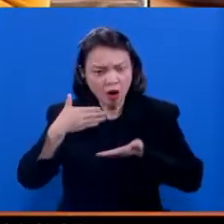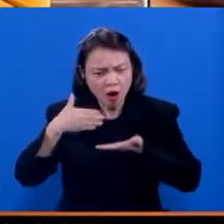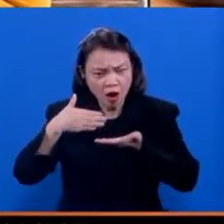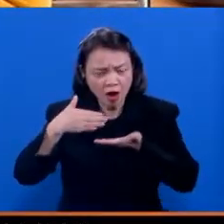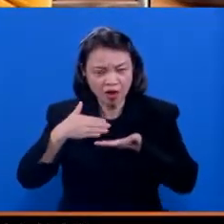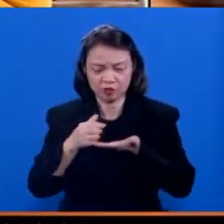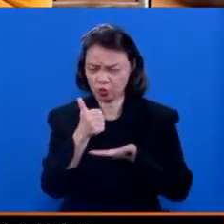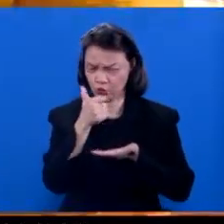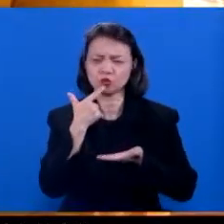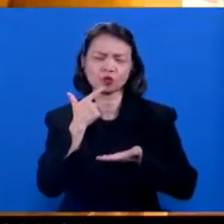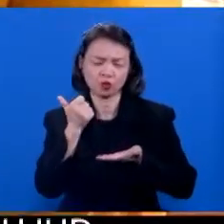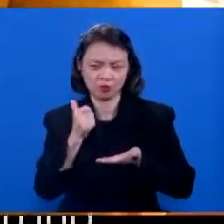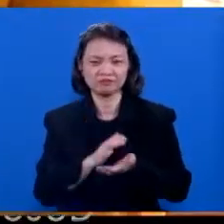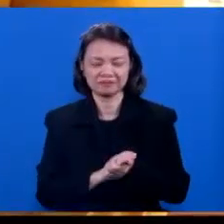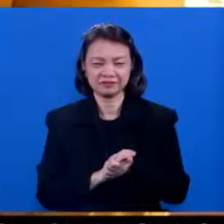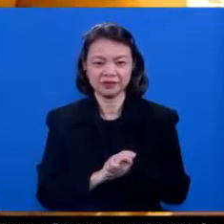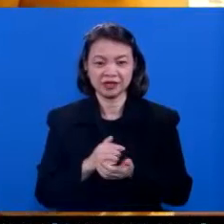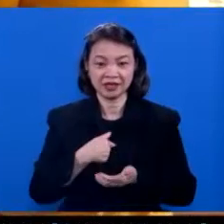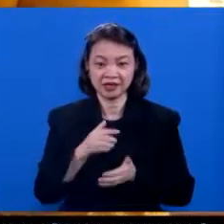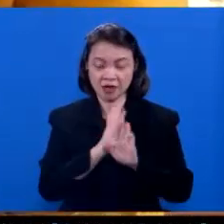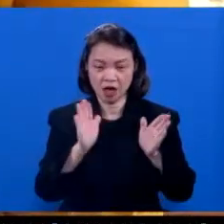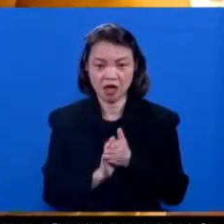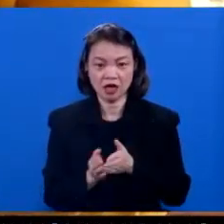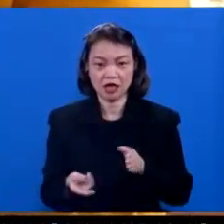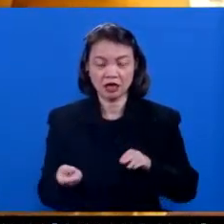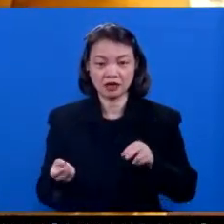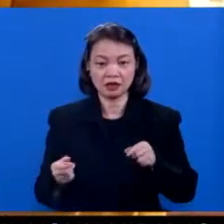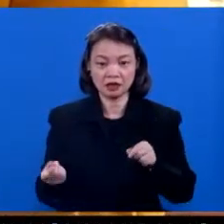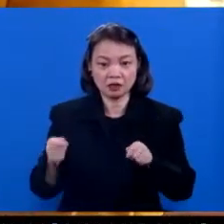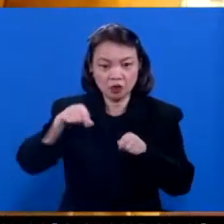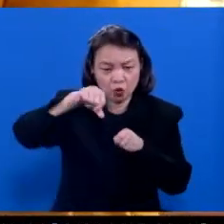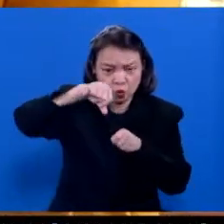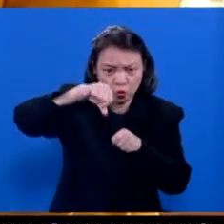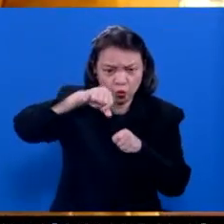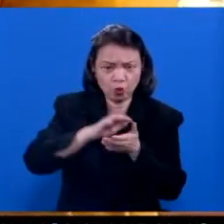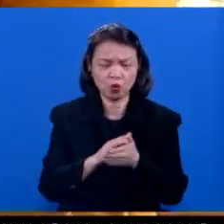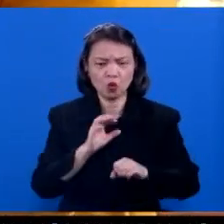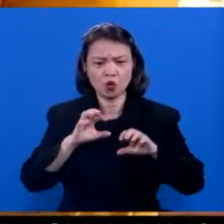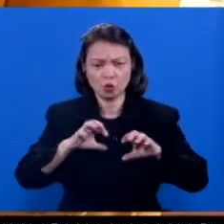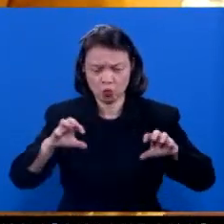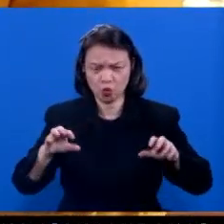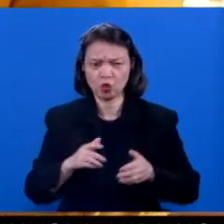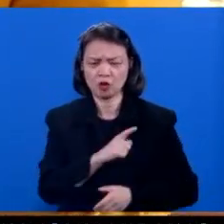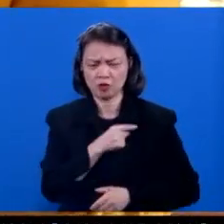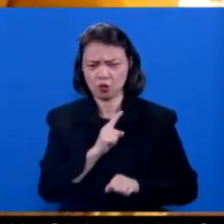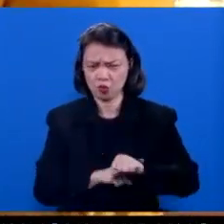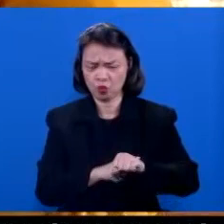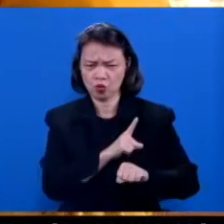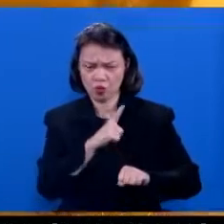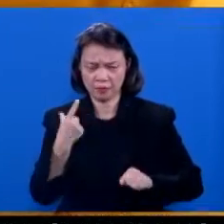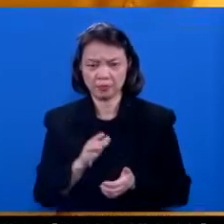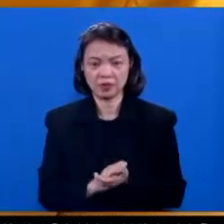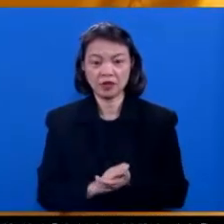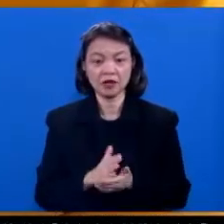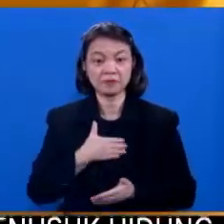dan fresh. Menurut Yohana, ia sengaja tidak menambahkan bahan pengawet dalam adonannya, tapi penganan ini masih bisa tahan maksimal